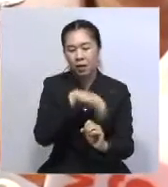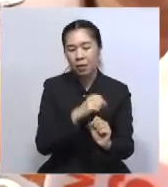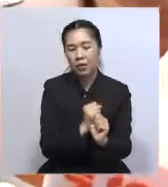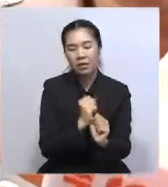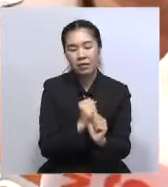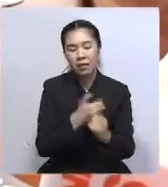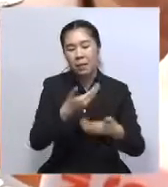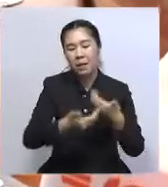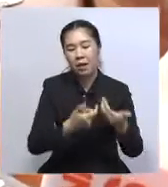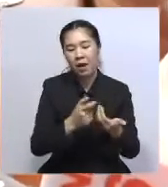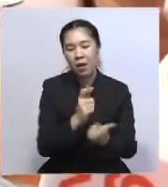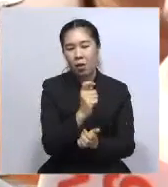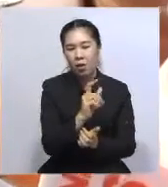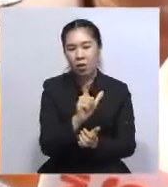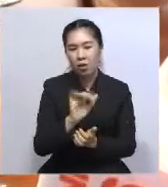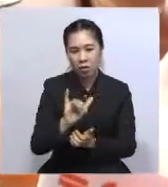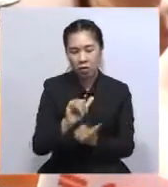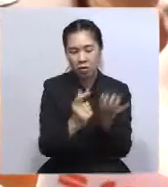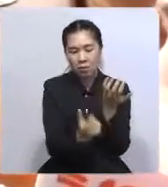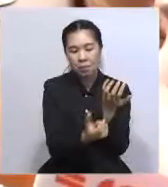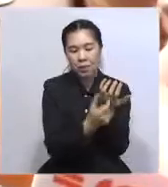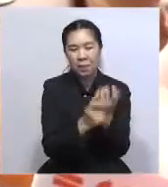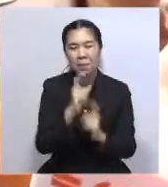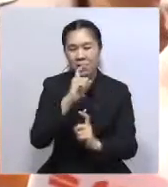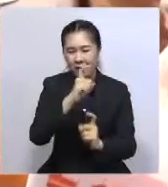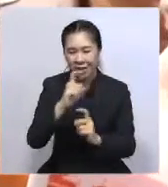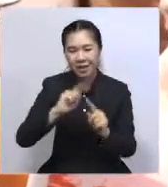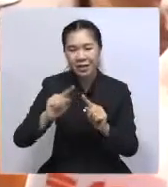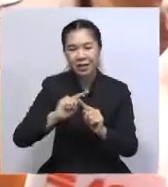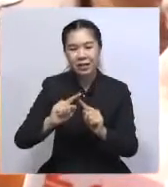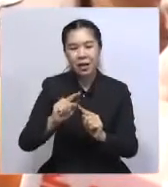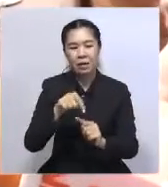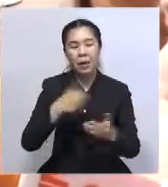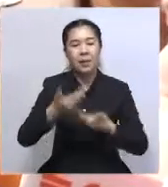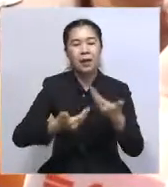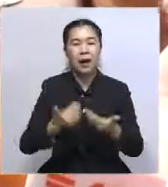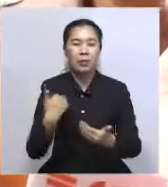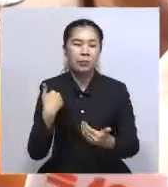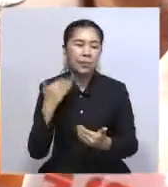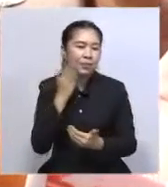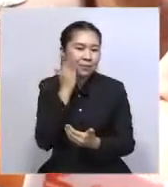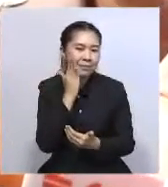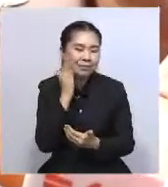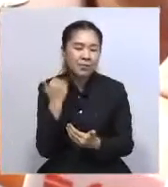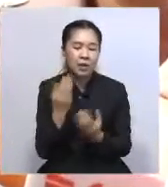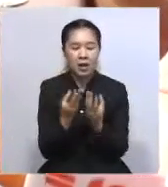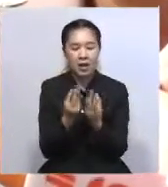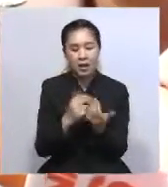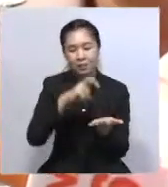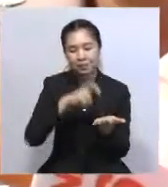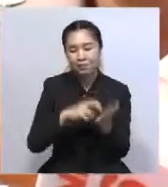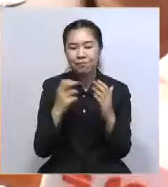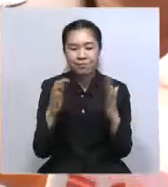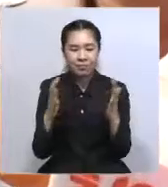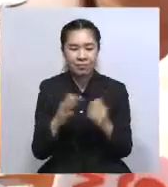าหารที่ไม่มีอย.อาหารที่เป็นอันตรายต่อประชาชนคงไม่มีใครกล้าขายเครื่องสำอางที่ไม่มีเลขจดแจ้งเ